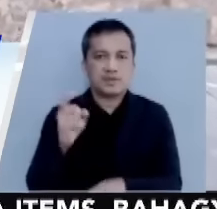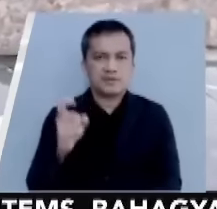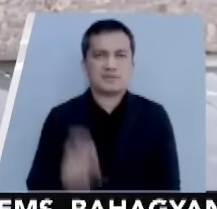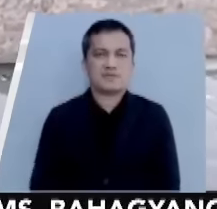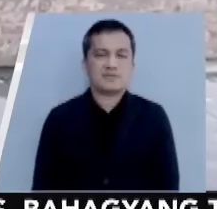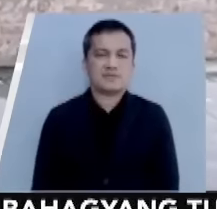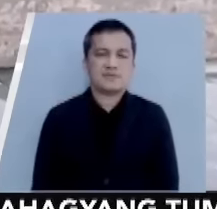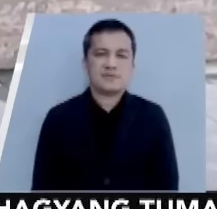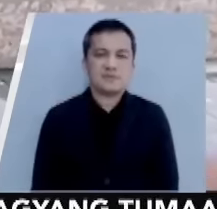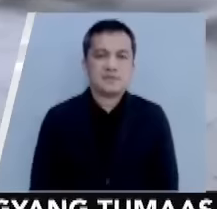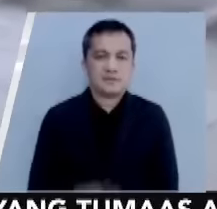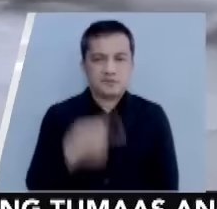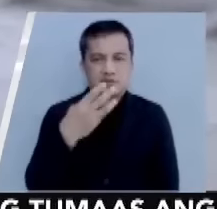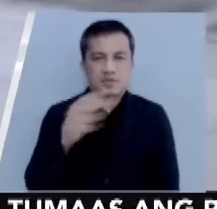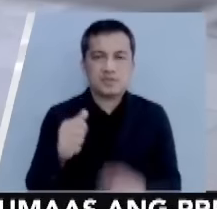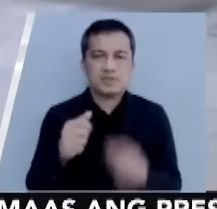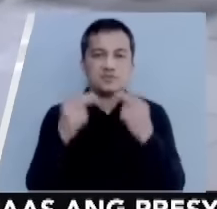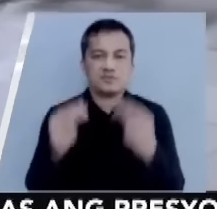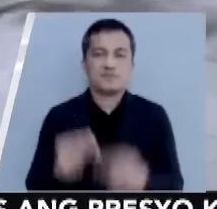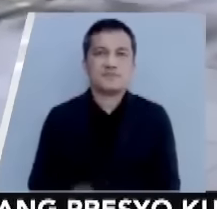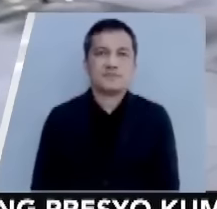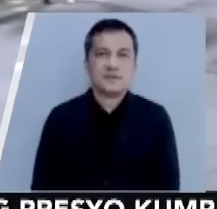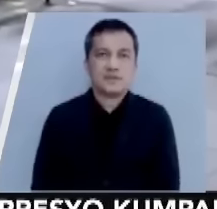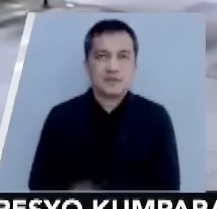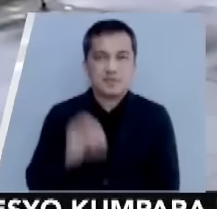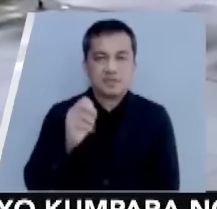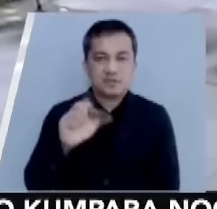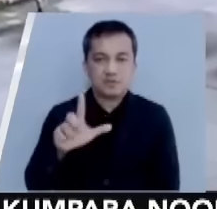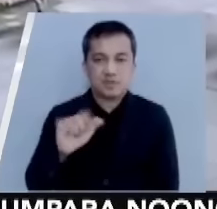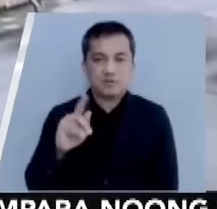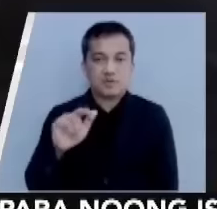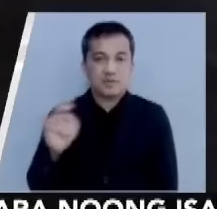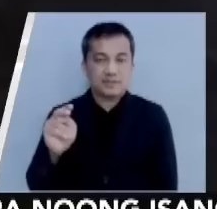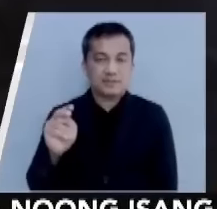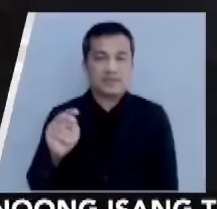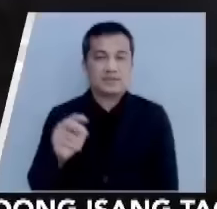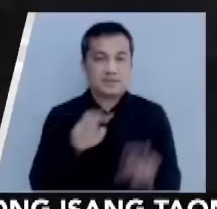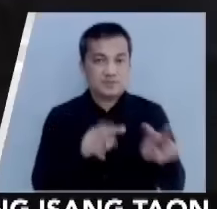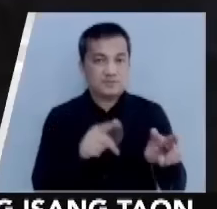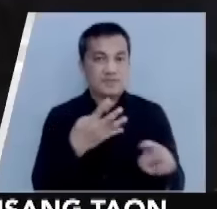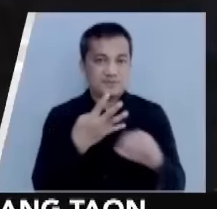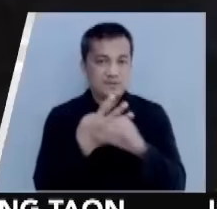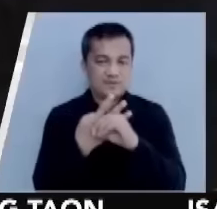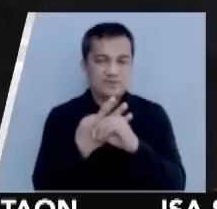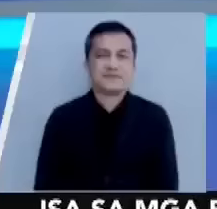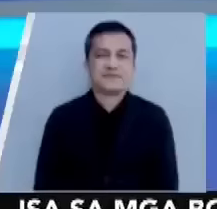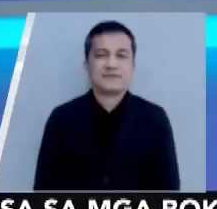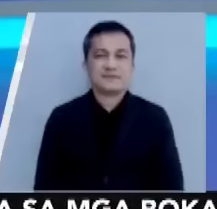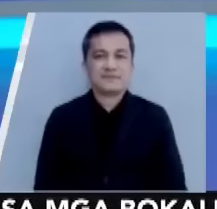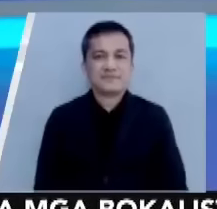GMA Integrated News, Marisol Abdurrahman, nakatuto 24 oras.